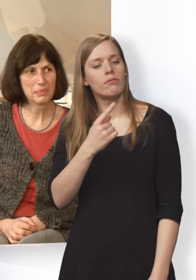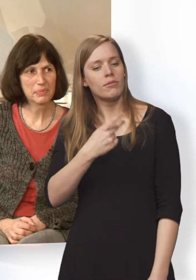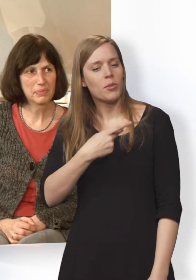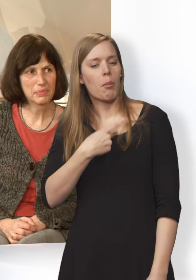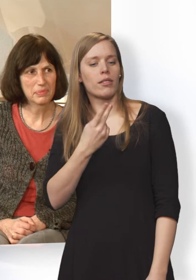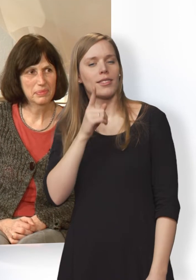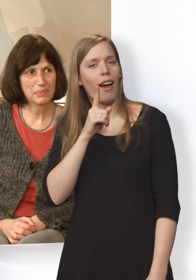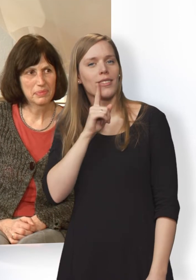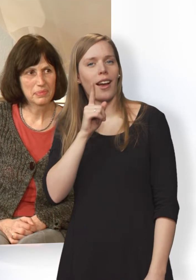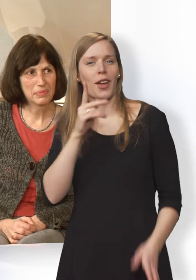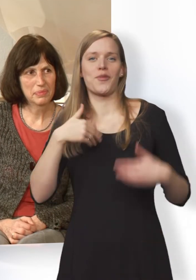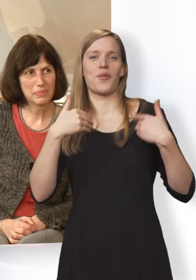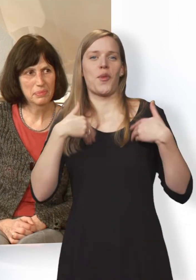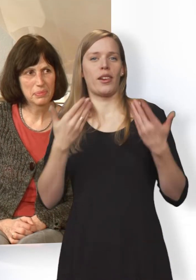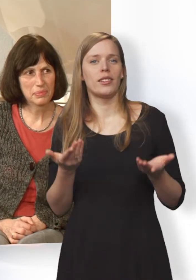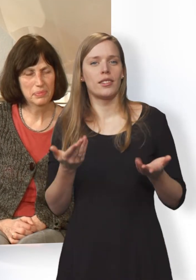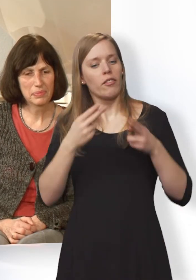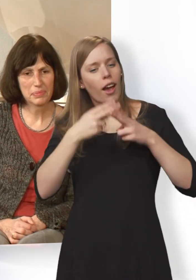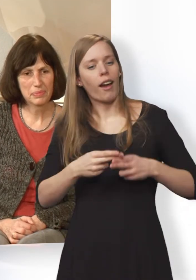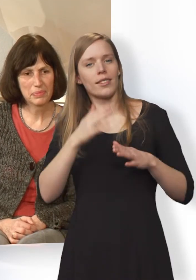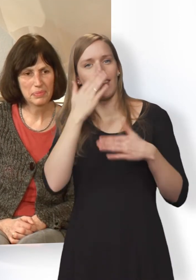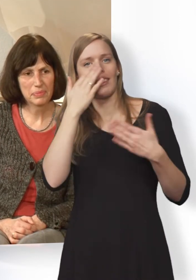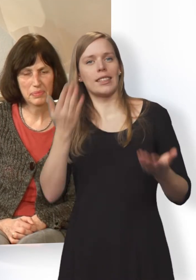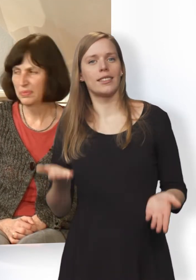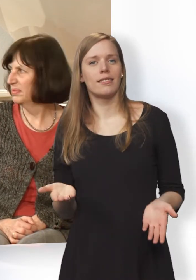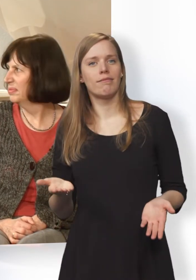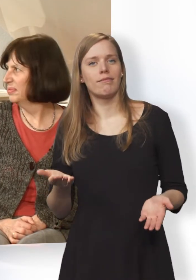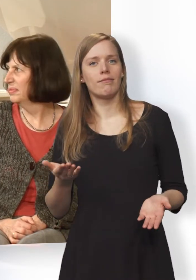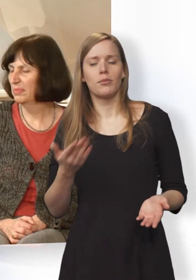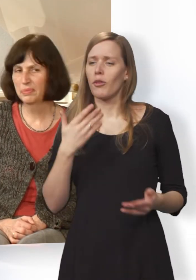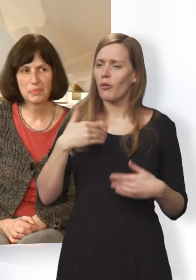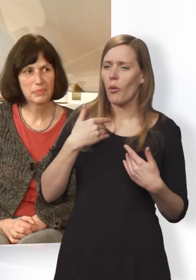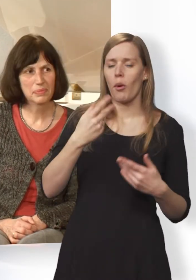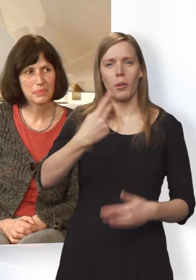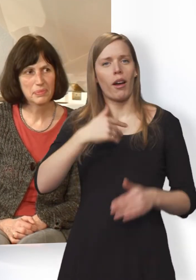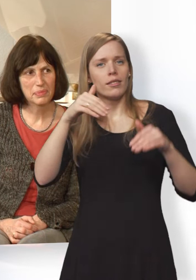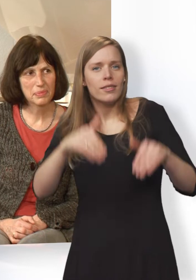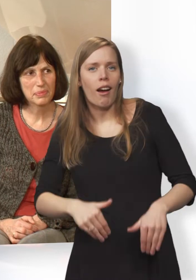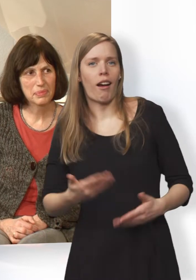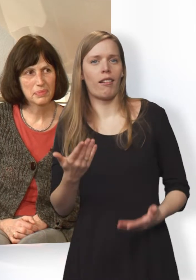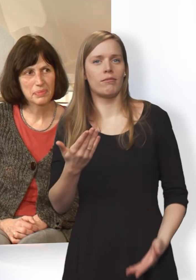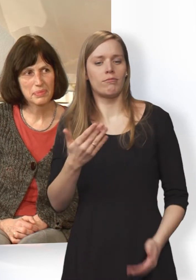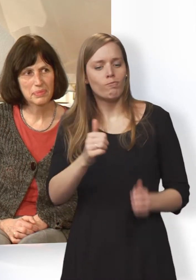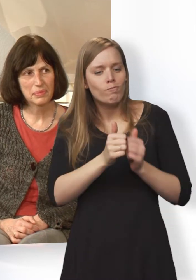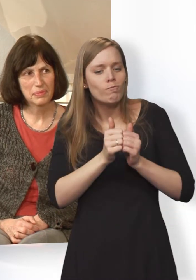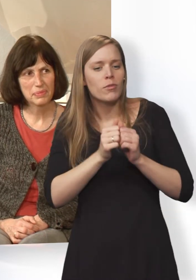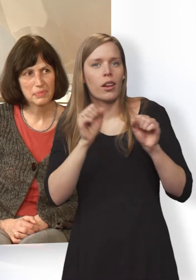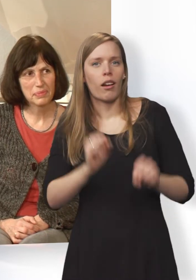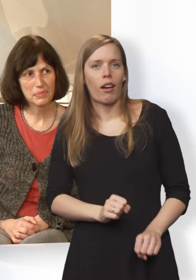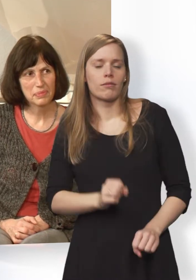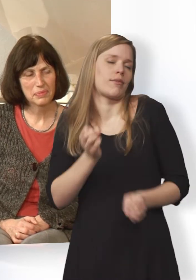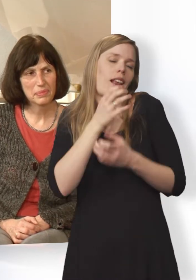uns im ruhestand freuen uns dass wir da sieht es das war ein ander haben und machen pläne